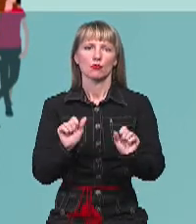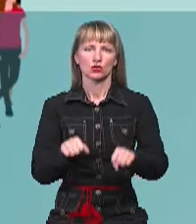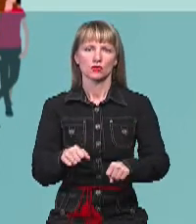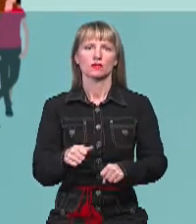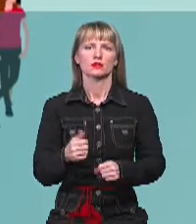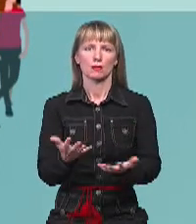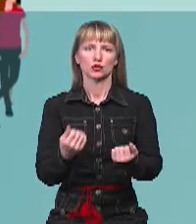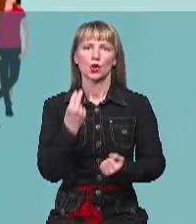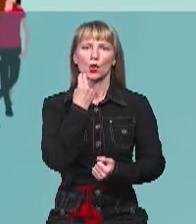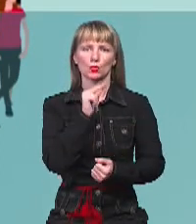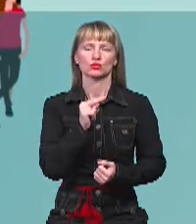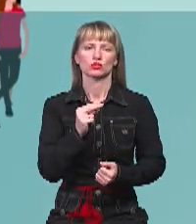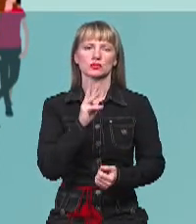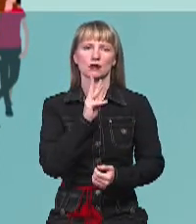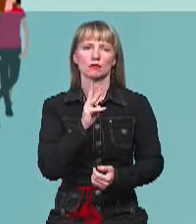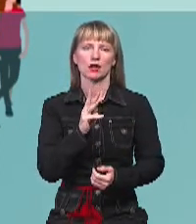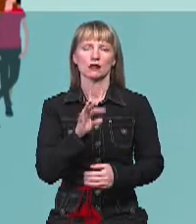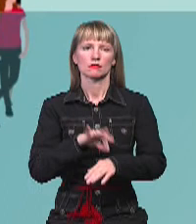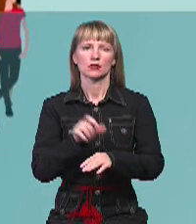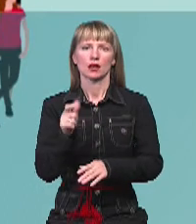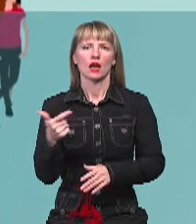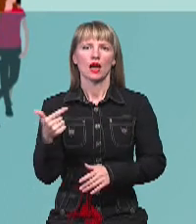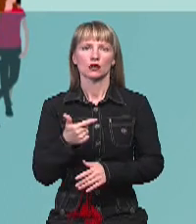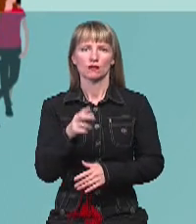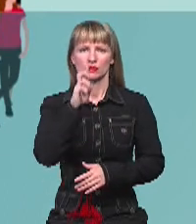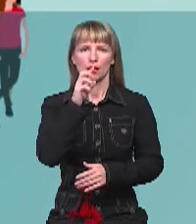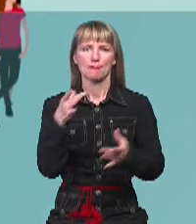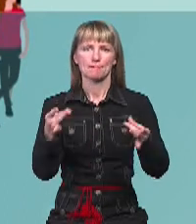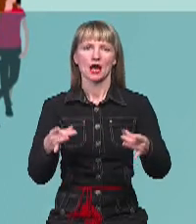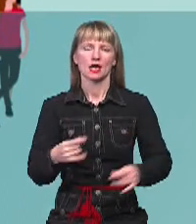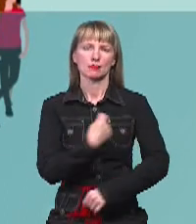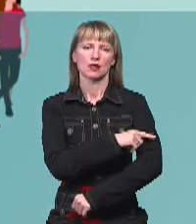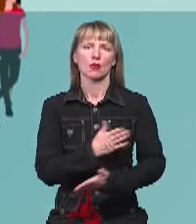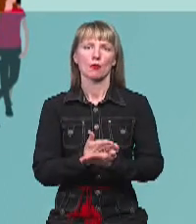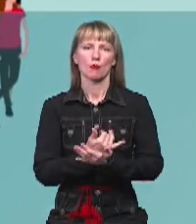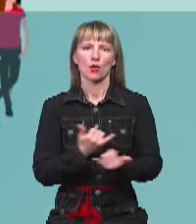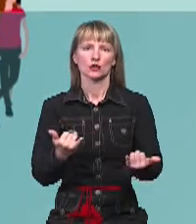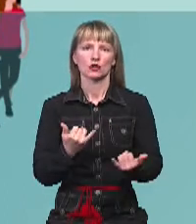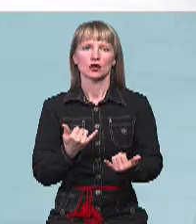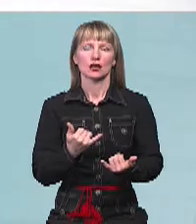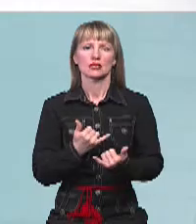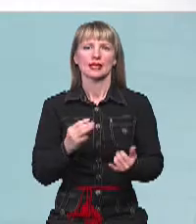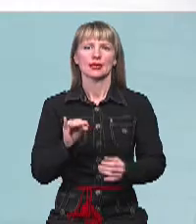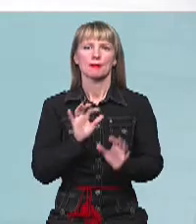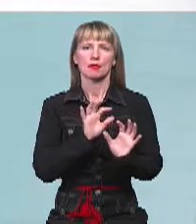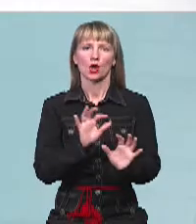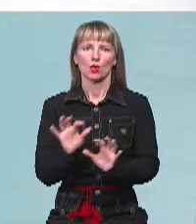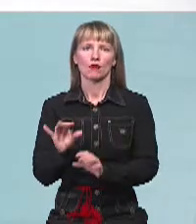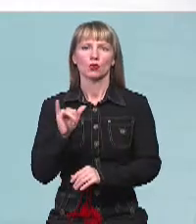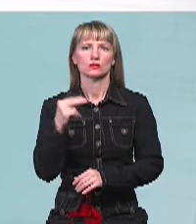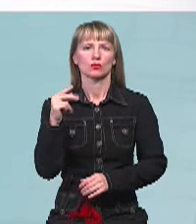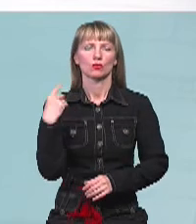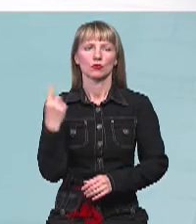зарплати. Пацієнти – гарантований державою пакет медичних послуг, сервіс та піклування. У Запорізькій